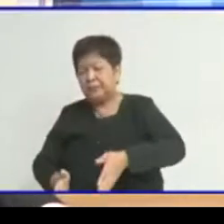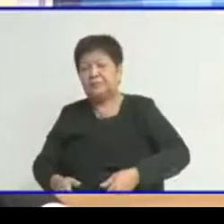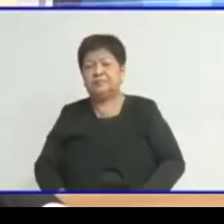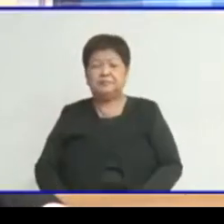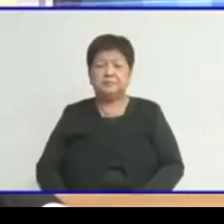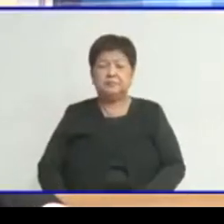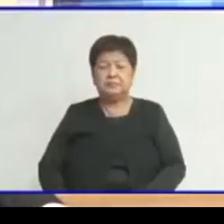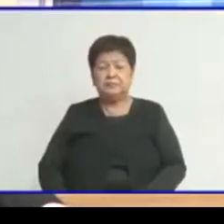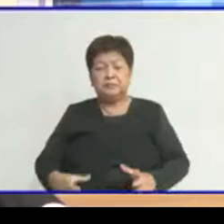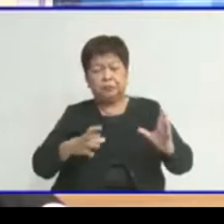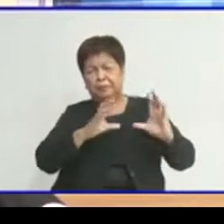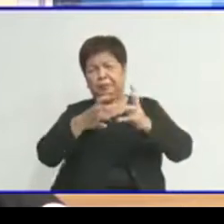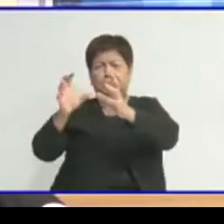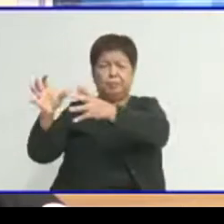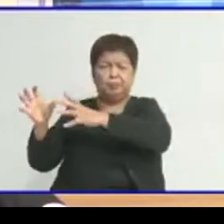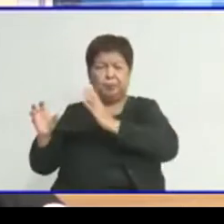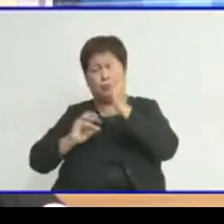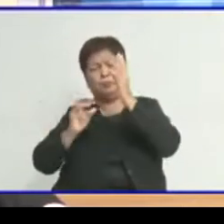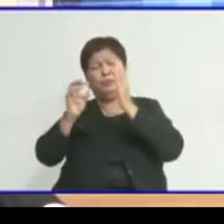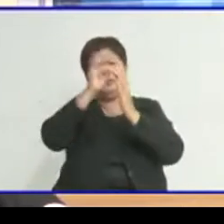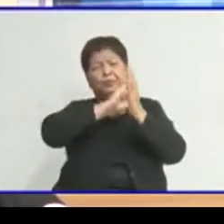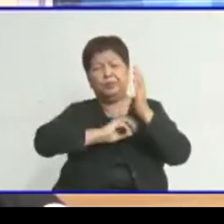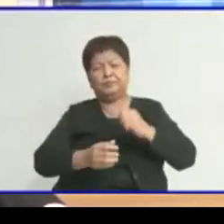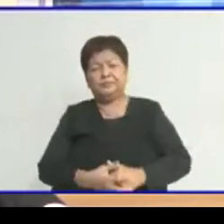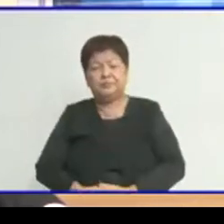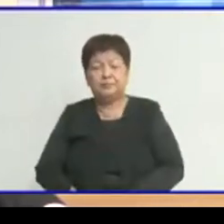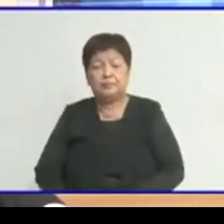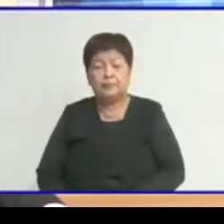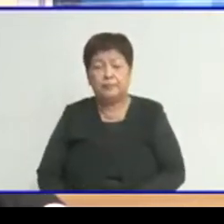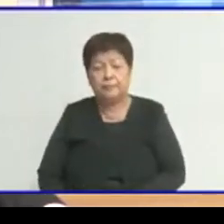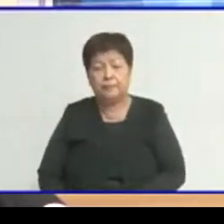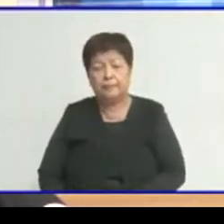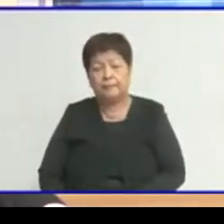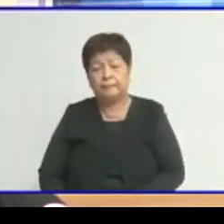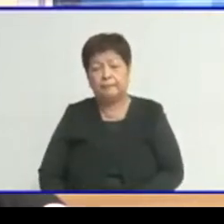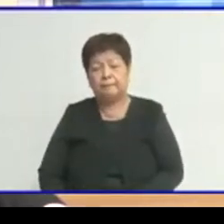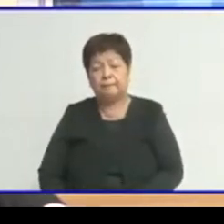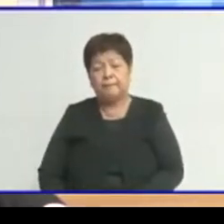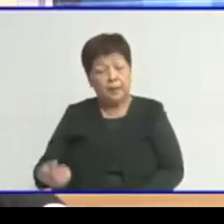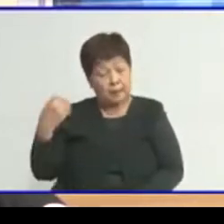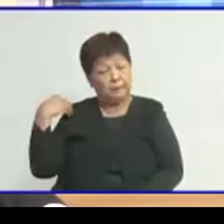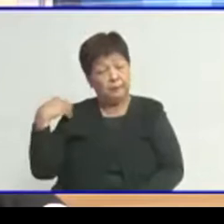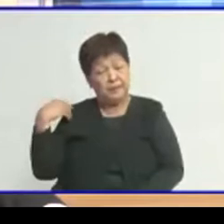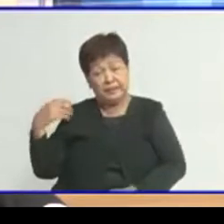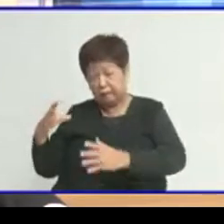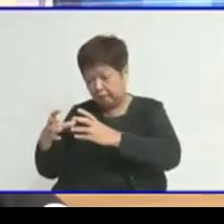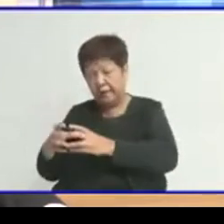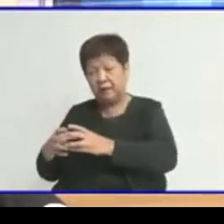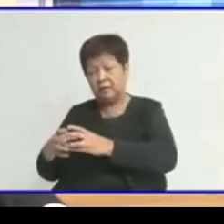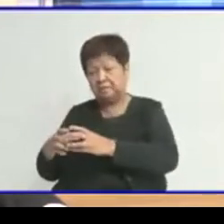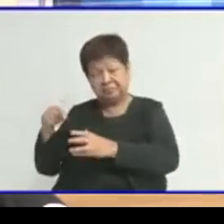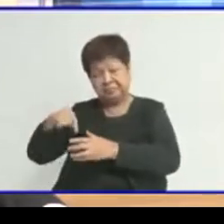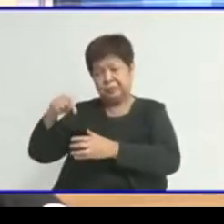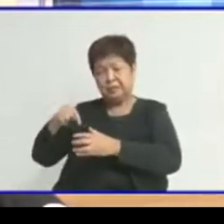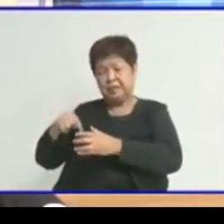ประเทศที่3ทีนี้สำหรับคนที่อยู่ในกระบวนการที่อาจจะมีประเทศปลายทางตอบรับแล้วเนี่ยอย่